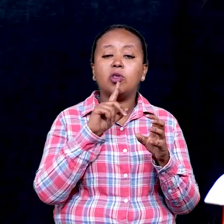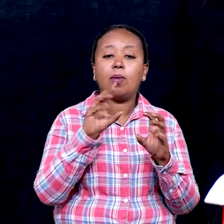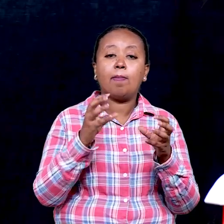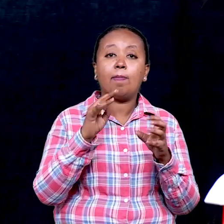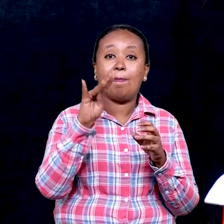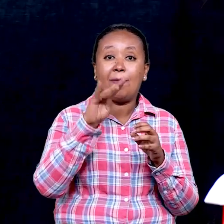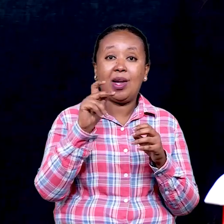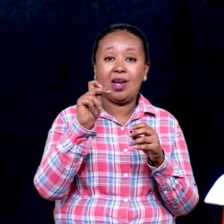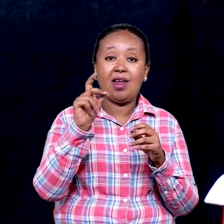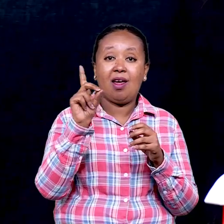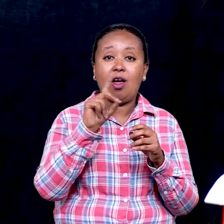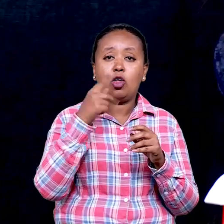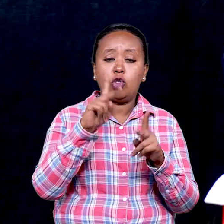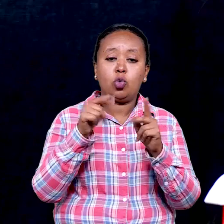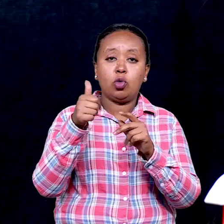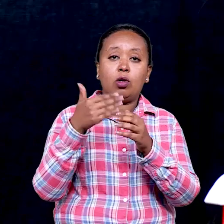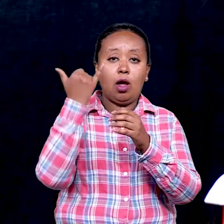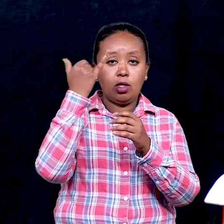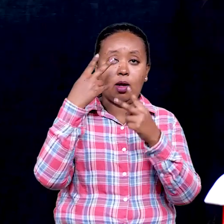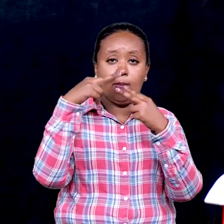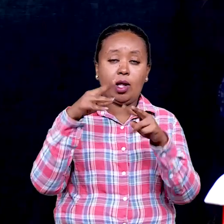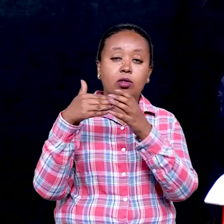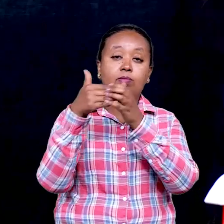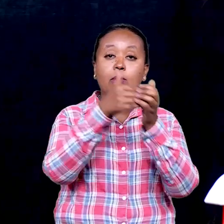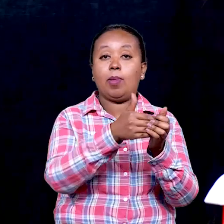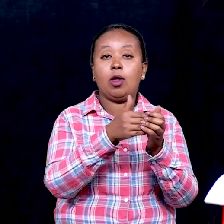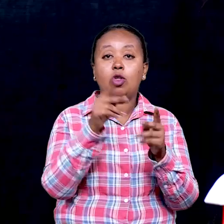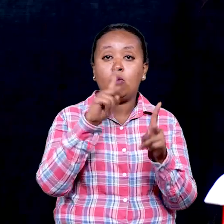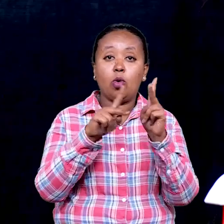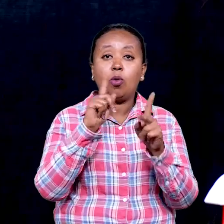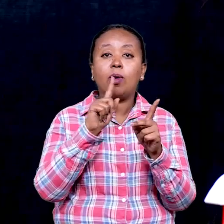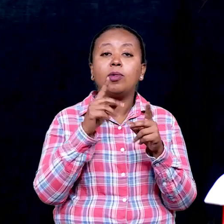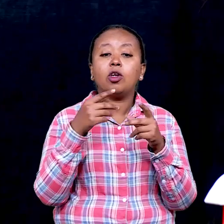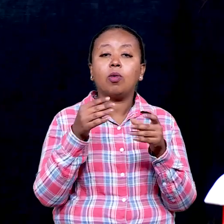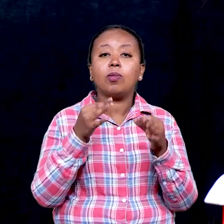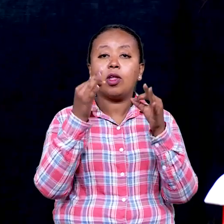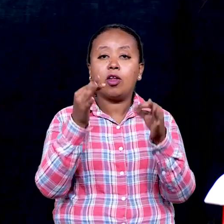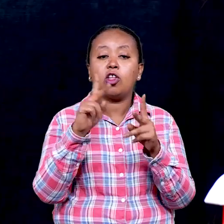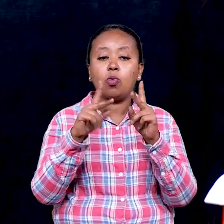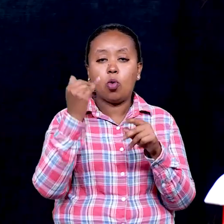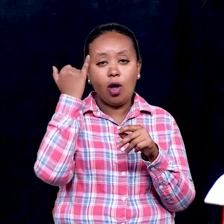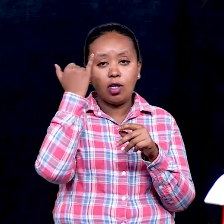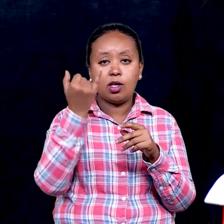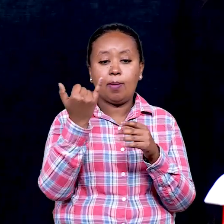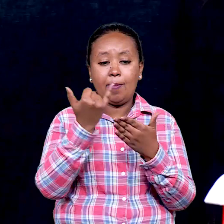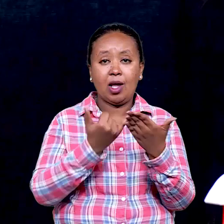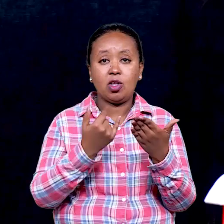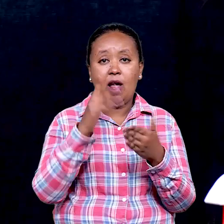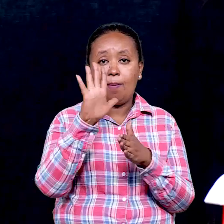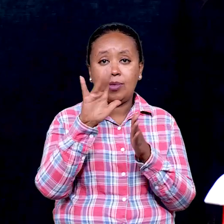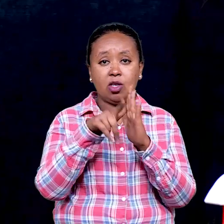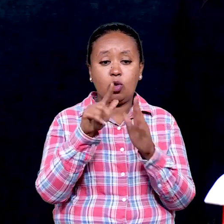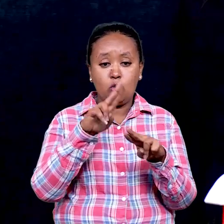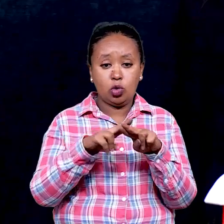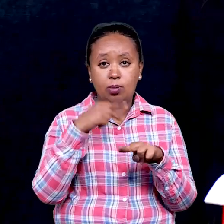ሚዲያ ህዝብን ድራይቭ ያደርግ፣ የህዝብ አመለካከትና አስተሳሰብ እኮ በሚዲያ ነው የሚቀረጸው። እኔ 5 ደቂቃ አንድ ሚዲያን ቁጭ